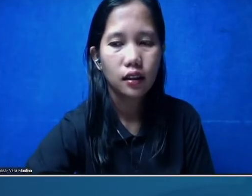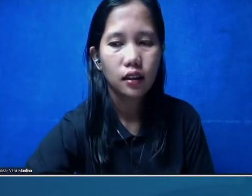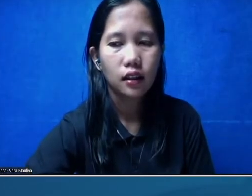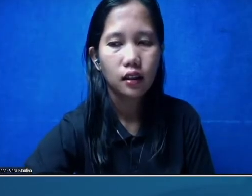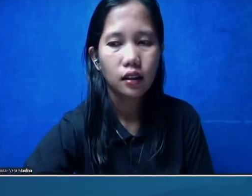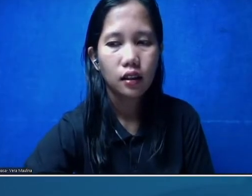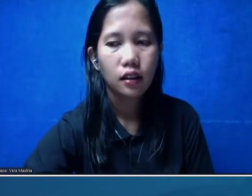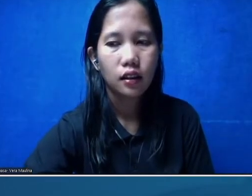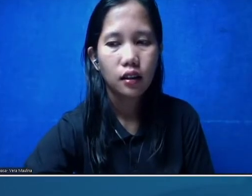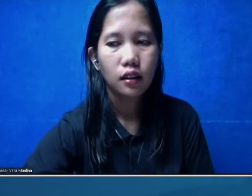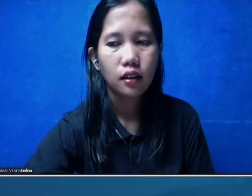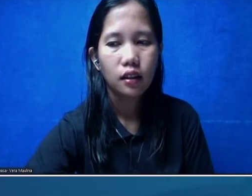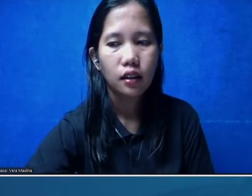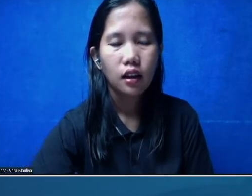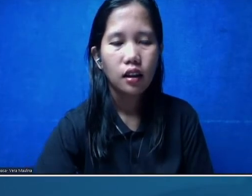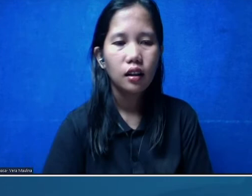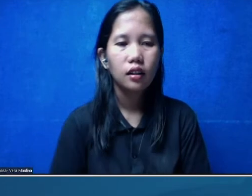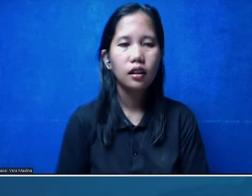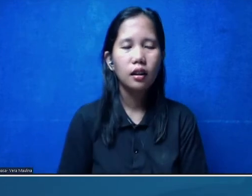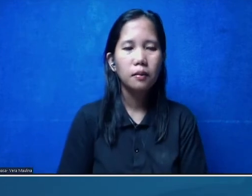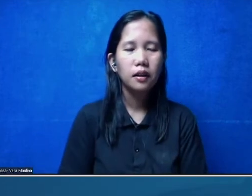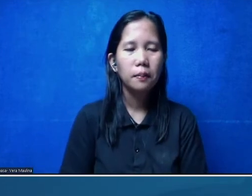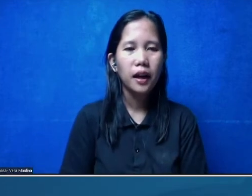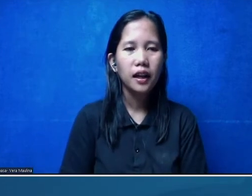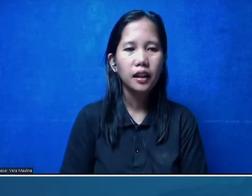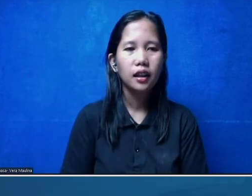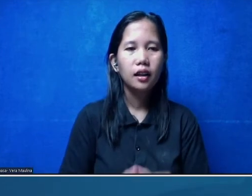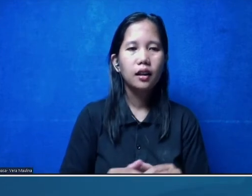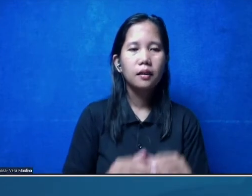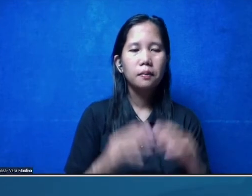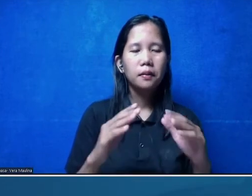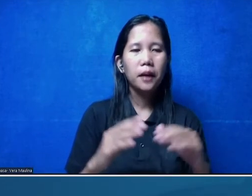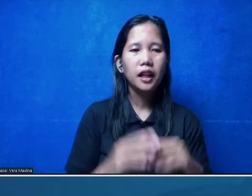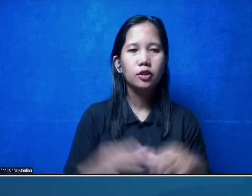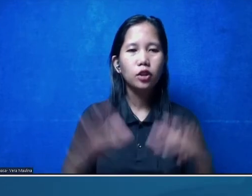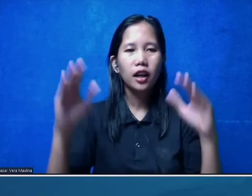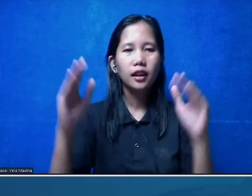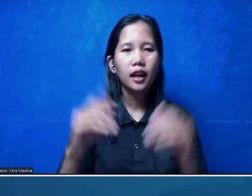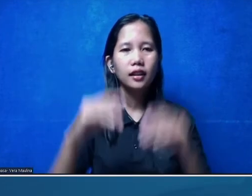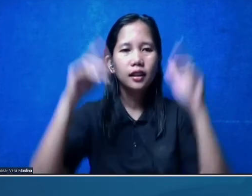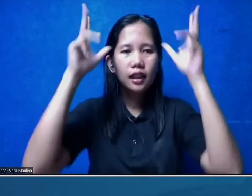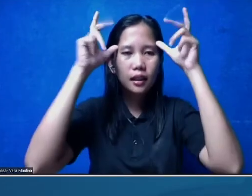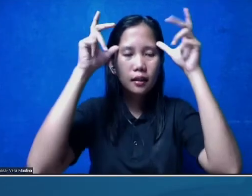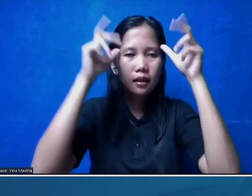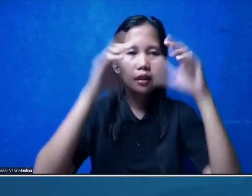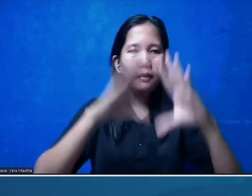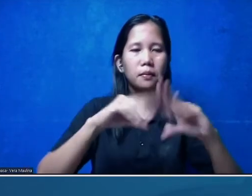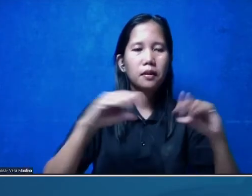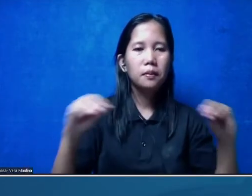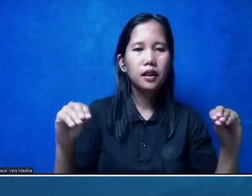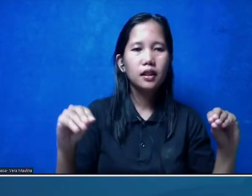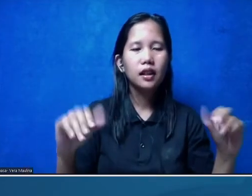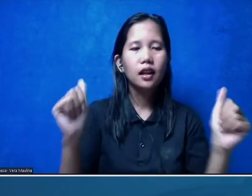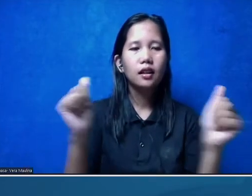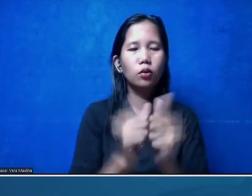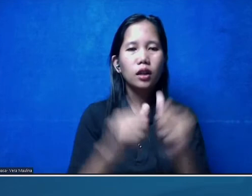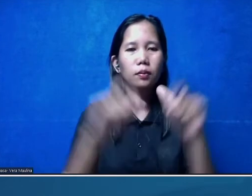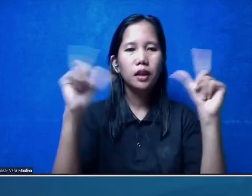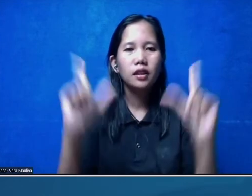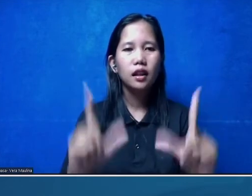udah woi Bos satu saat penderitaan di dunia akan dihapuskan dan iblislah yang menjadi